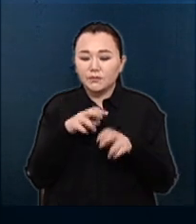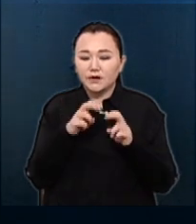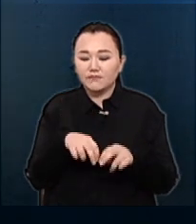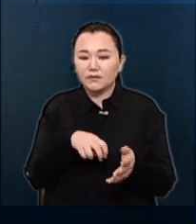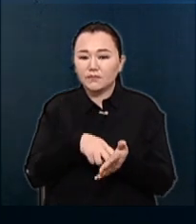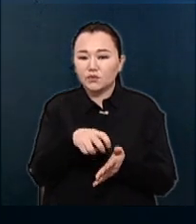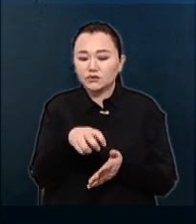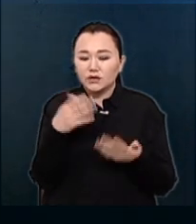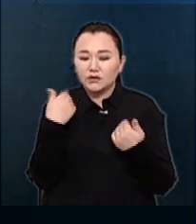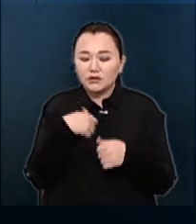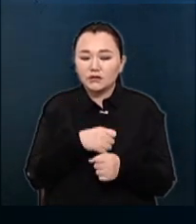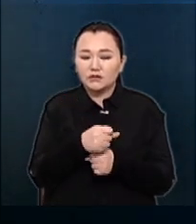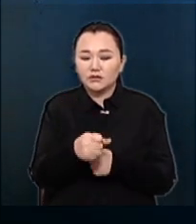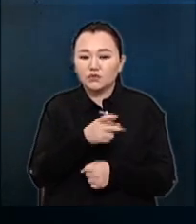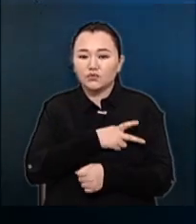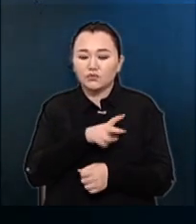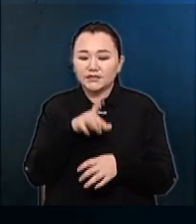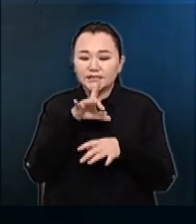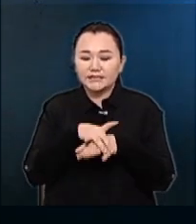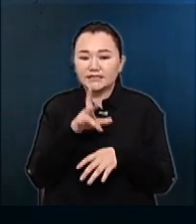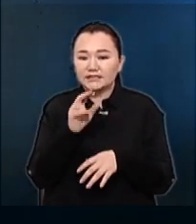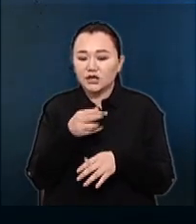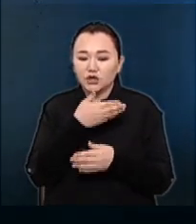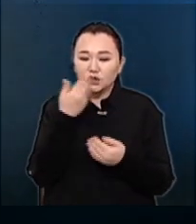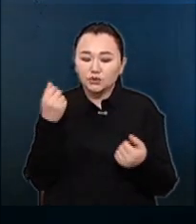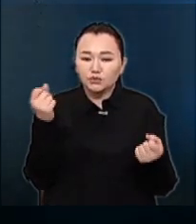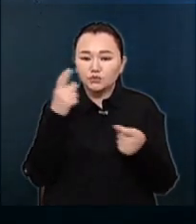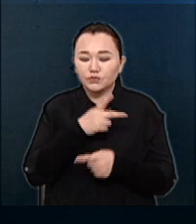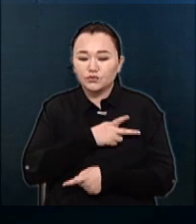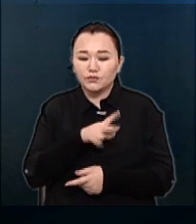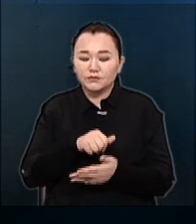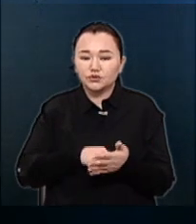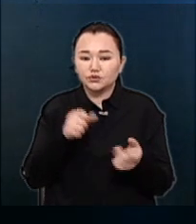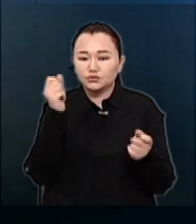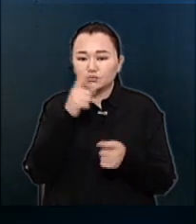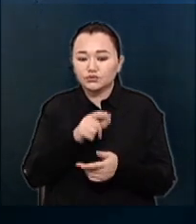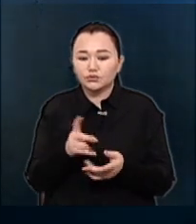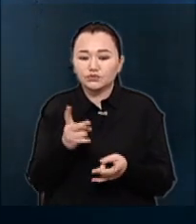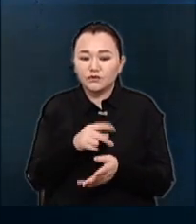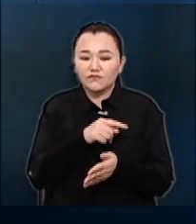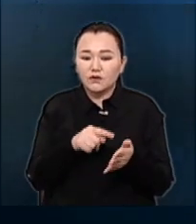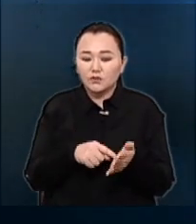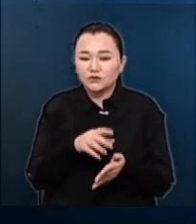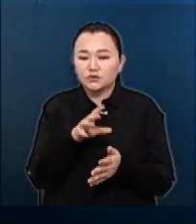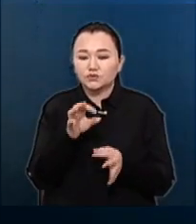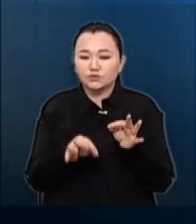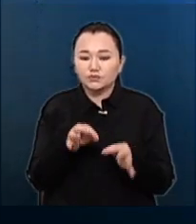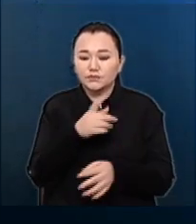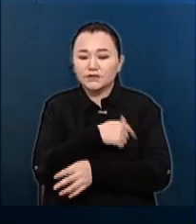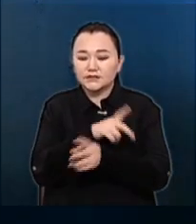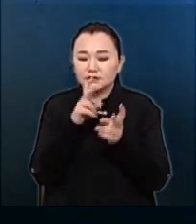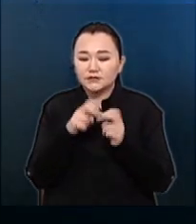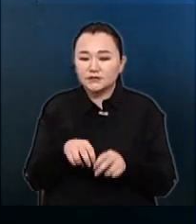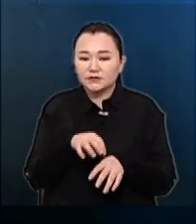баланың денесінде зорлық-зомбылықты өлім белгілері жоқ екендігі анықталды. Өлім себебін анықтау үшін қажетті сұрақтар қойылған, сот медициналық